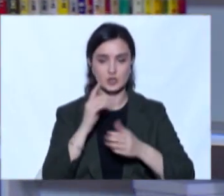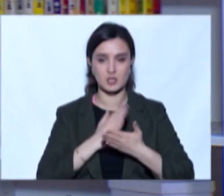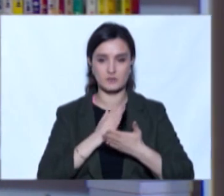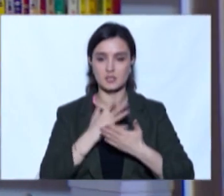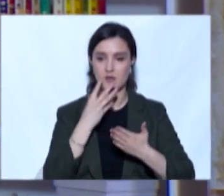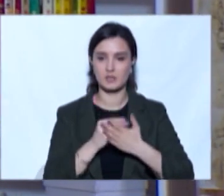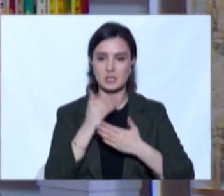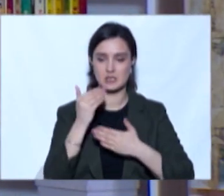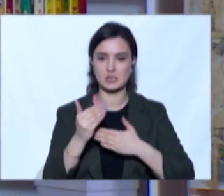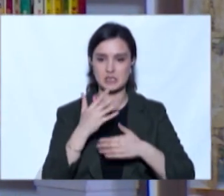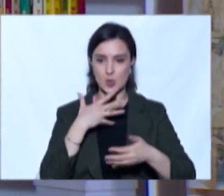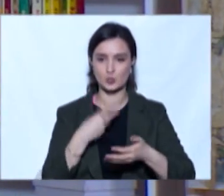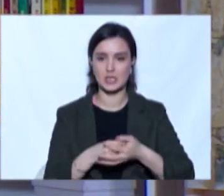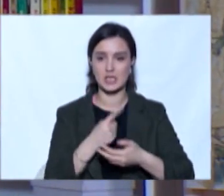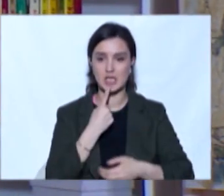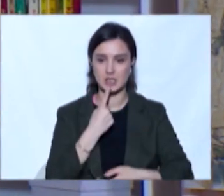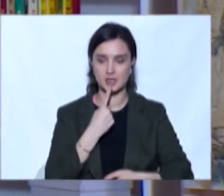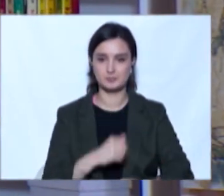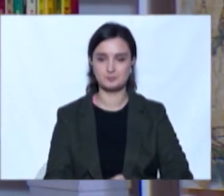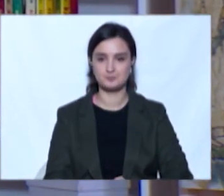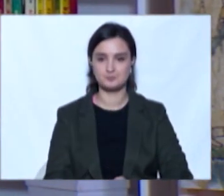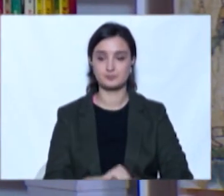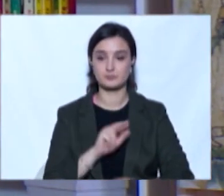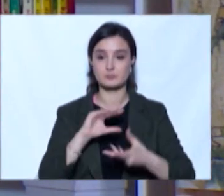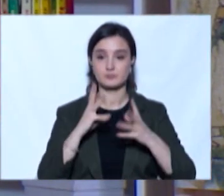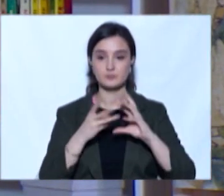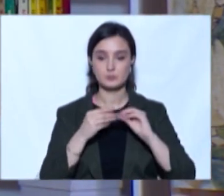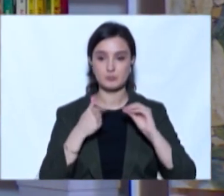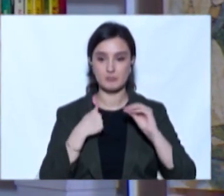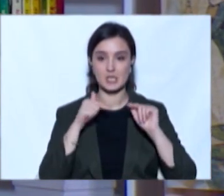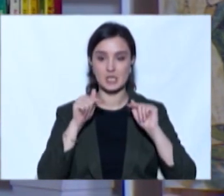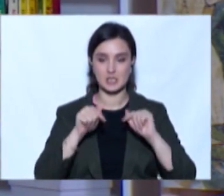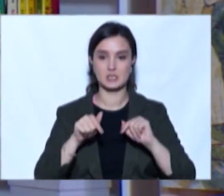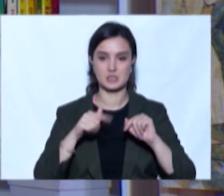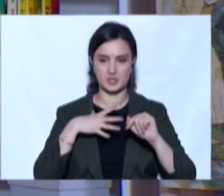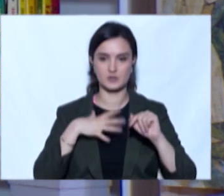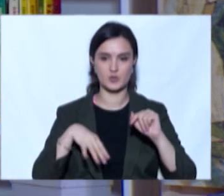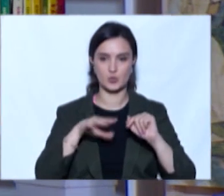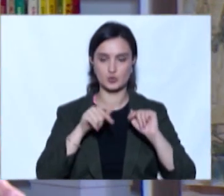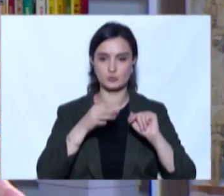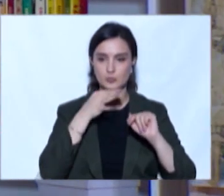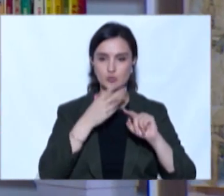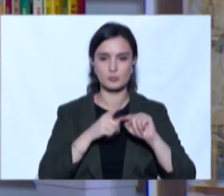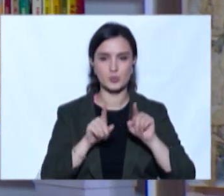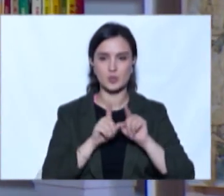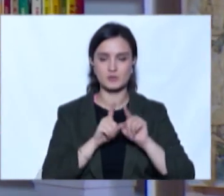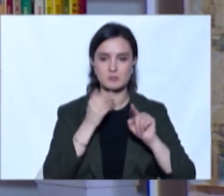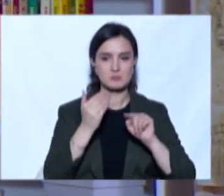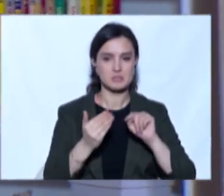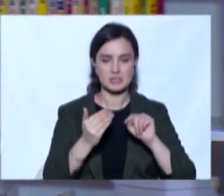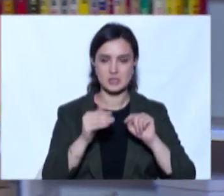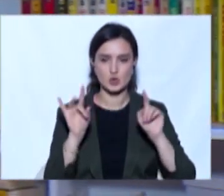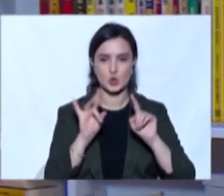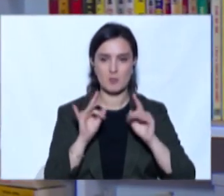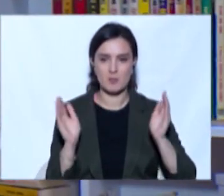გააჩნიათ თავიანთი საკუთარი ენა და ზოგადად მე ეს მხიბლავს საქართველოში, რომ მიუხედავად მისი პატარა